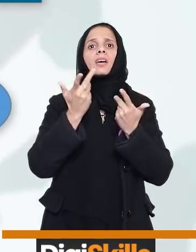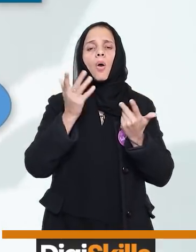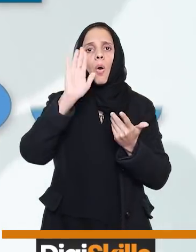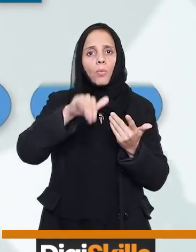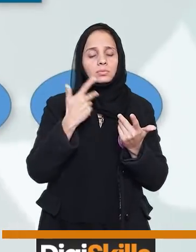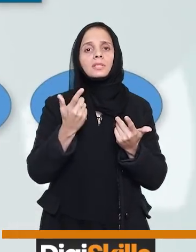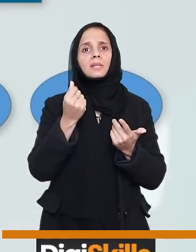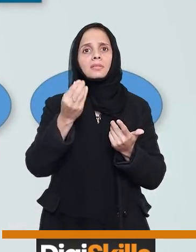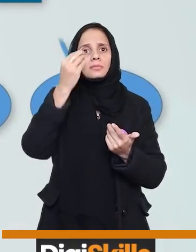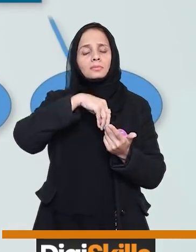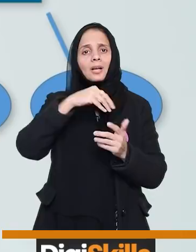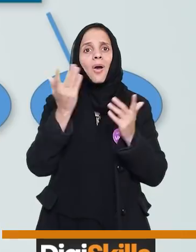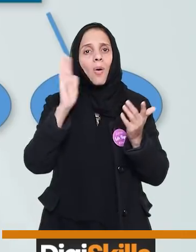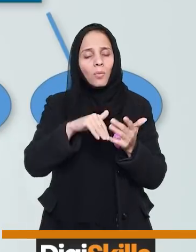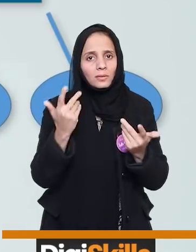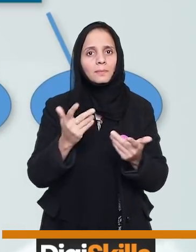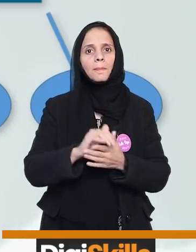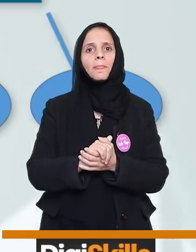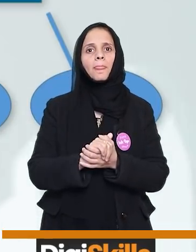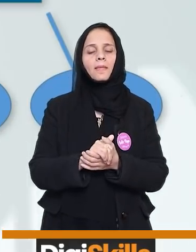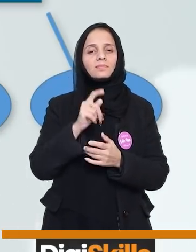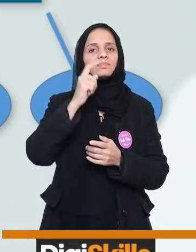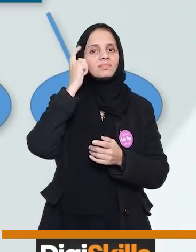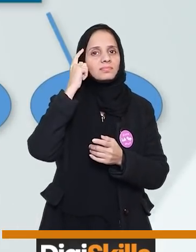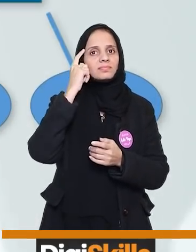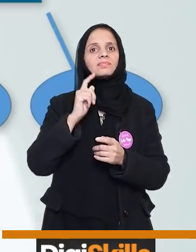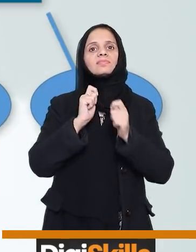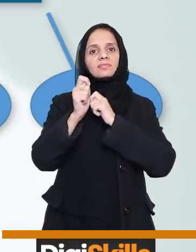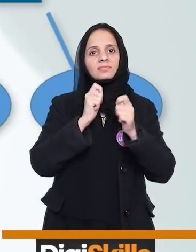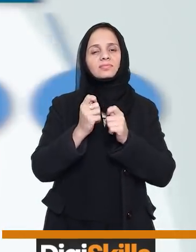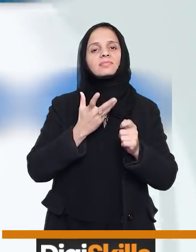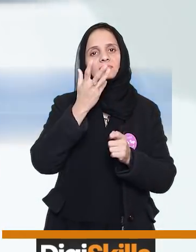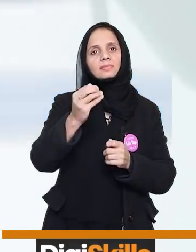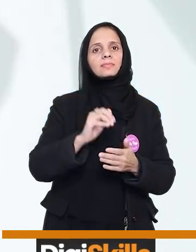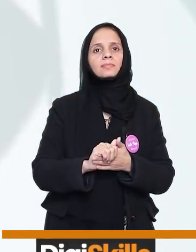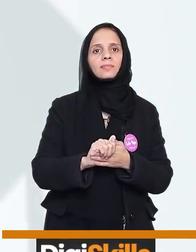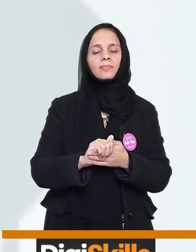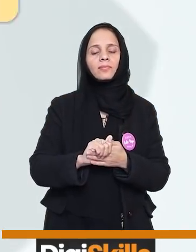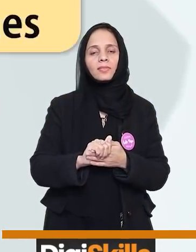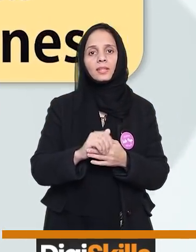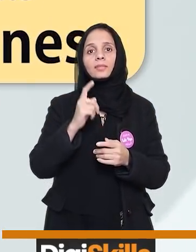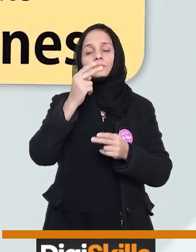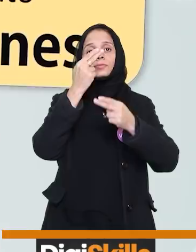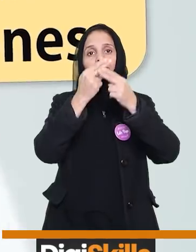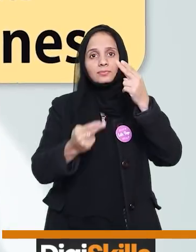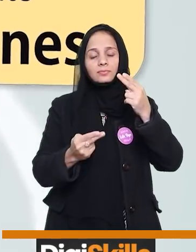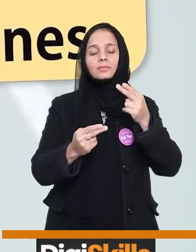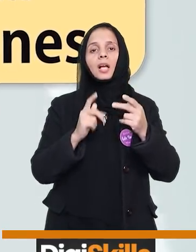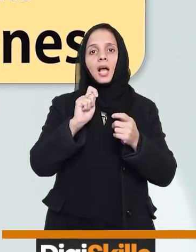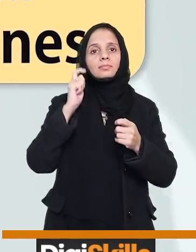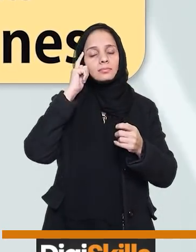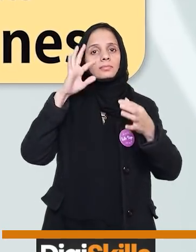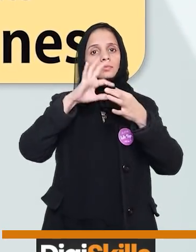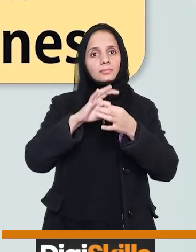سکسیس اور پیسہ کیسے کمایا، تو وہ آپ کو یہی مشورہ دیں گے کہ ڈیفائن